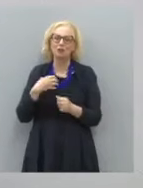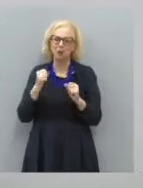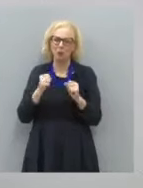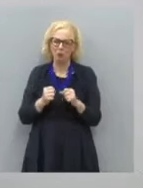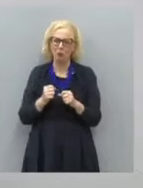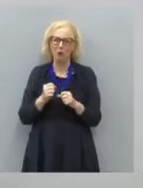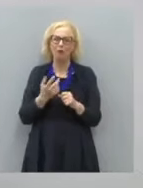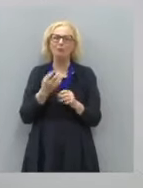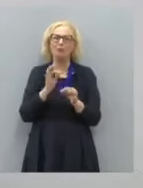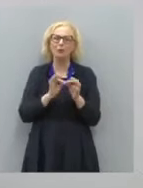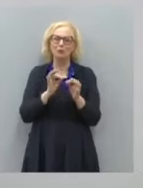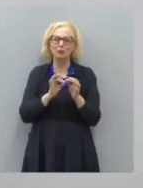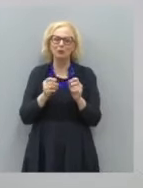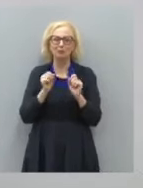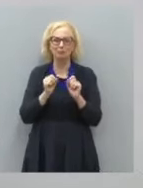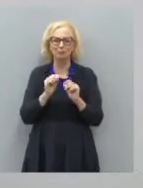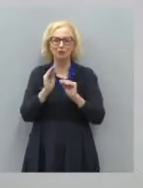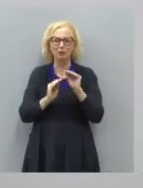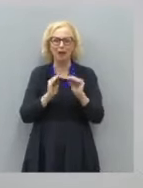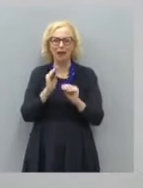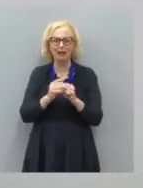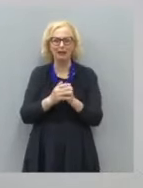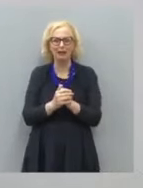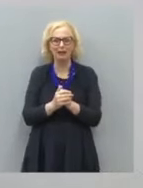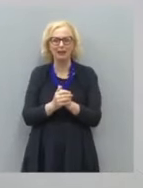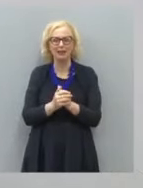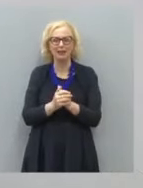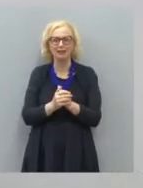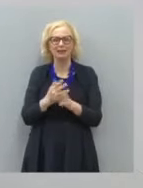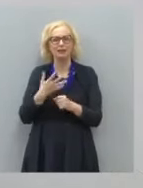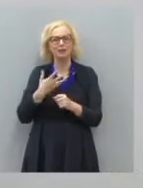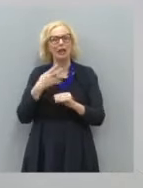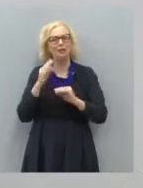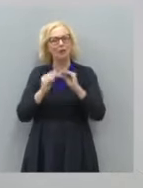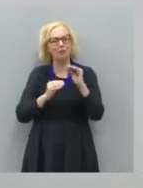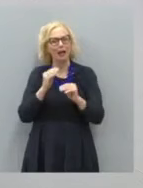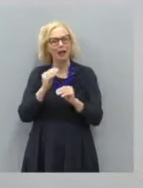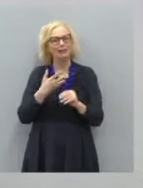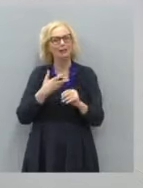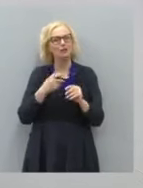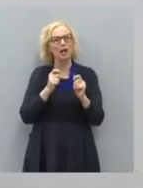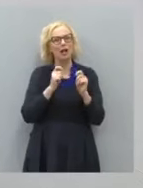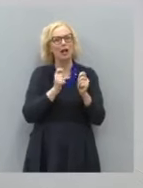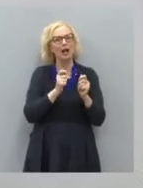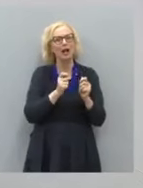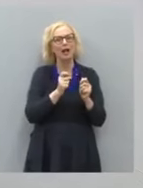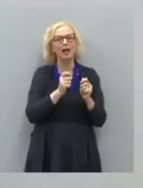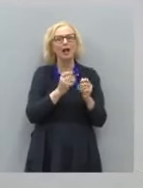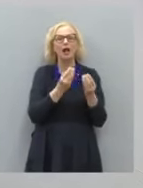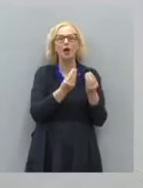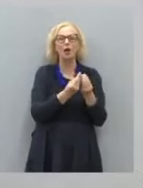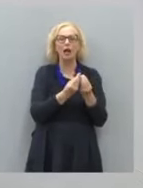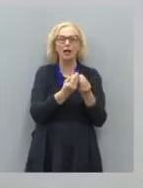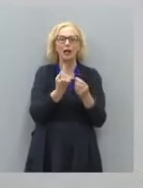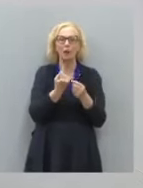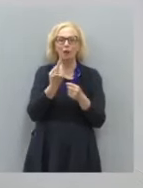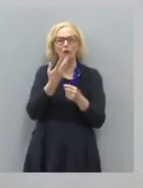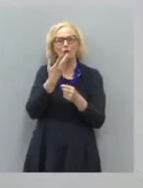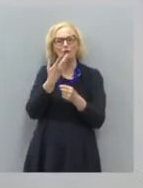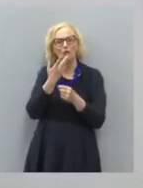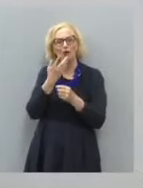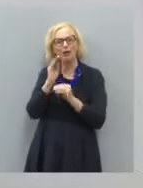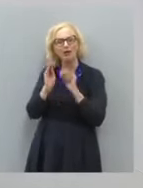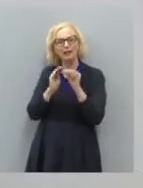passiamo alle domande prima che lei ritorni consiglio in questo caso chiedo subito ai colleghi se hanno bisogno di qualche chiarimento